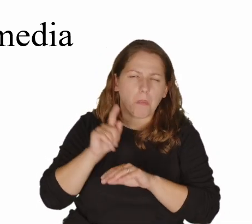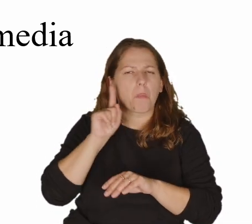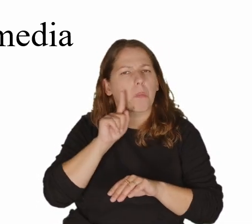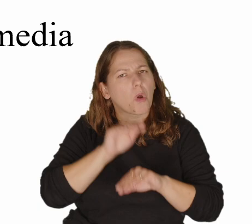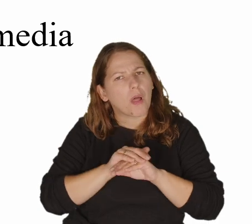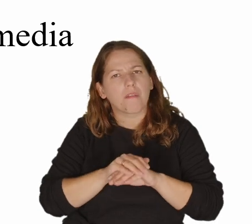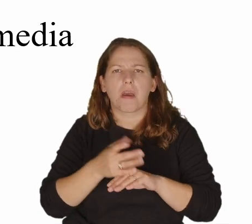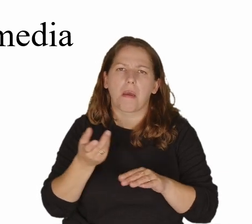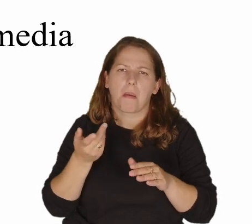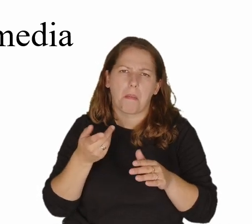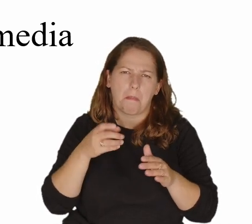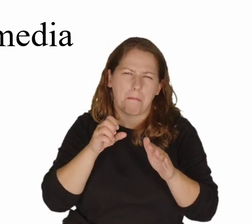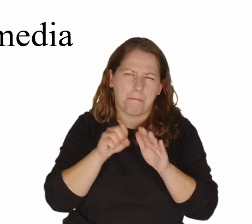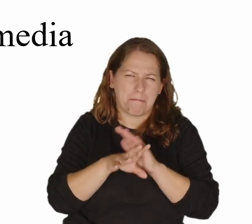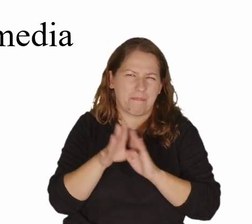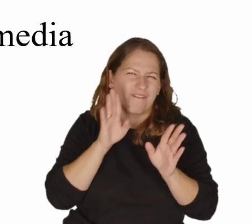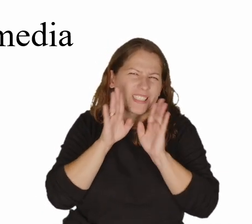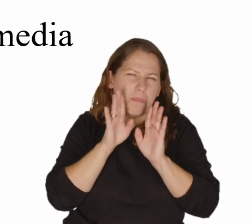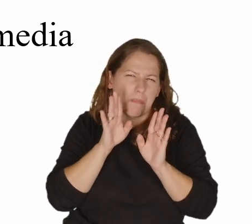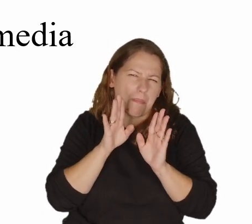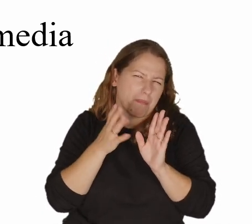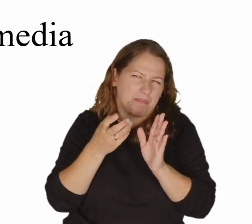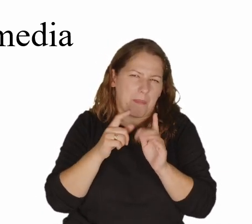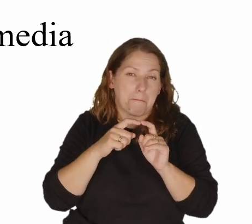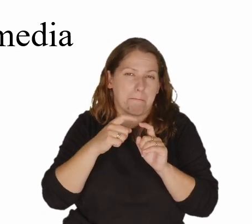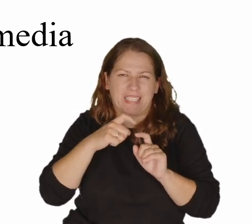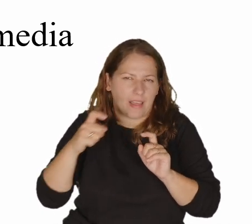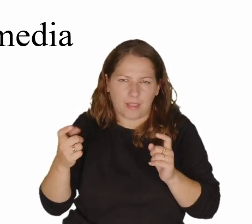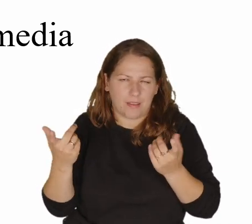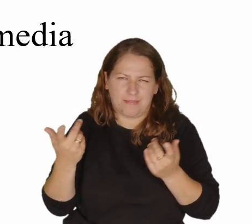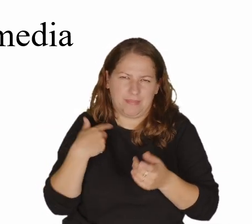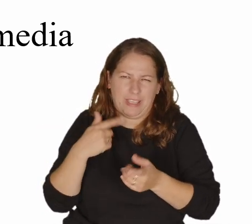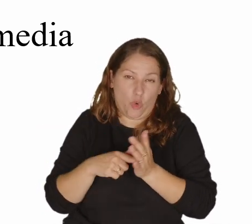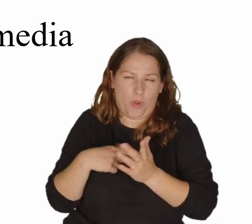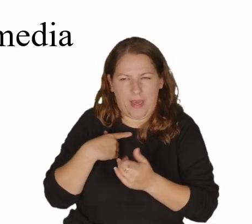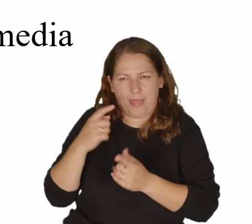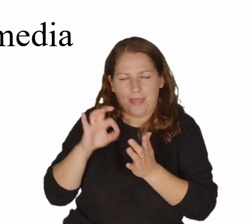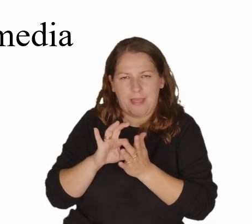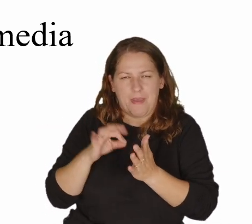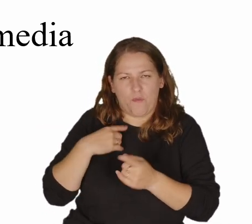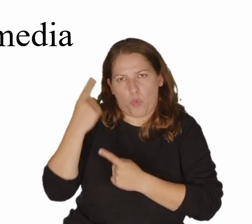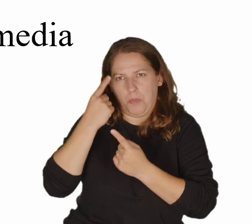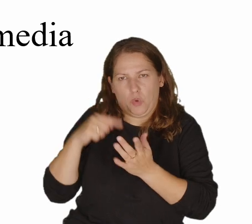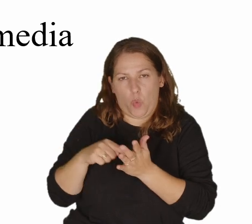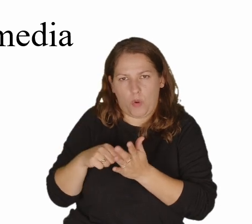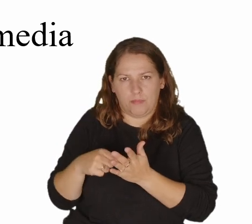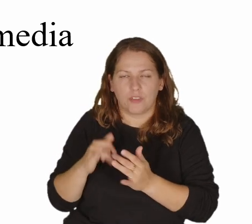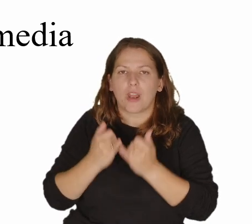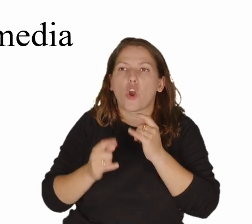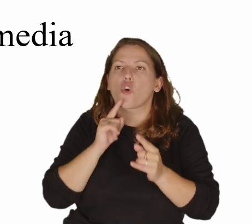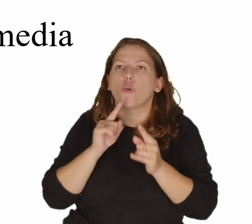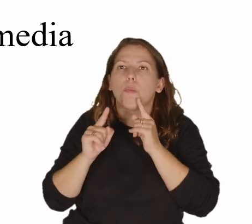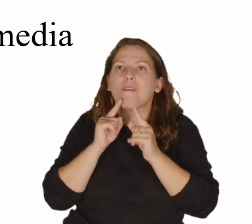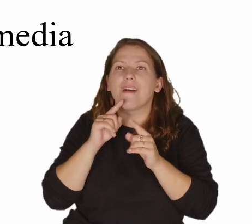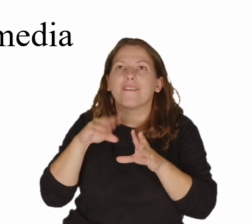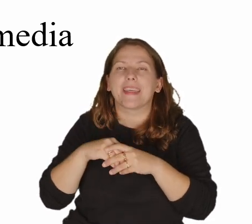kolegami, przez media społecznościowe? No bo takiej odpowiedzi oczekiwałem. Bo to najczęściej dotąd, jeśli odbywała się rozmowa w sieci,